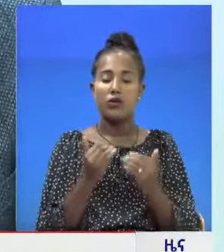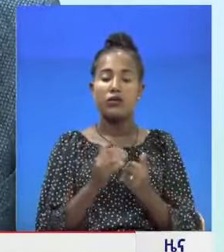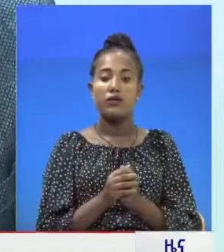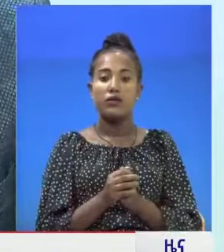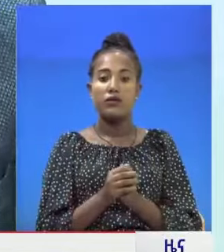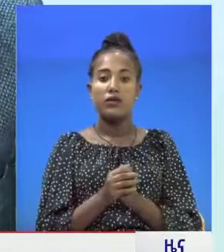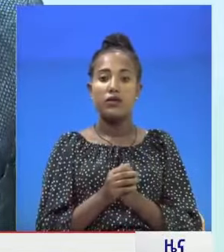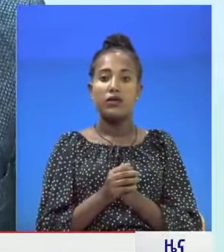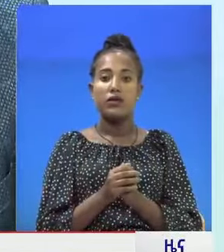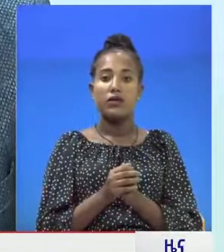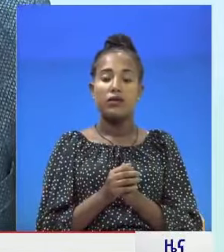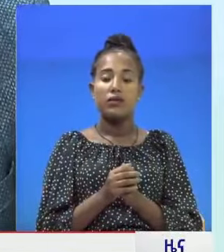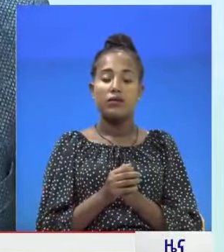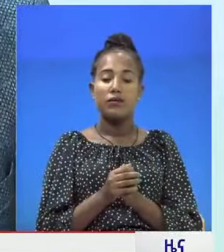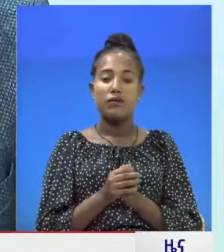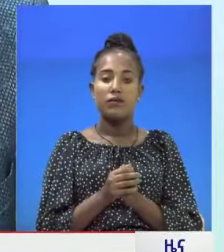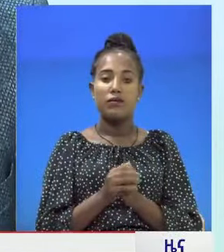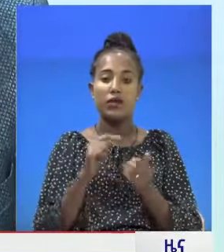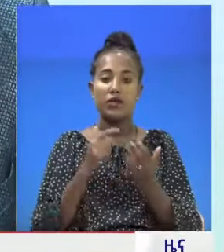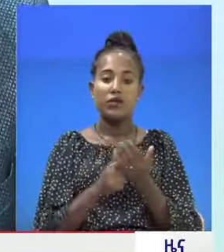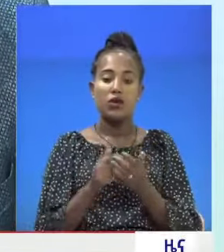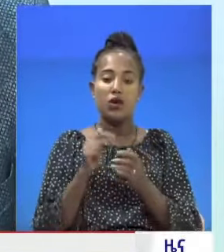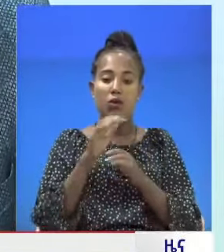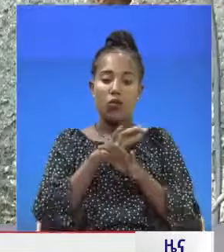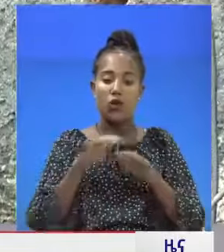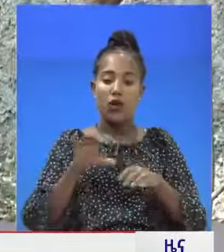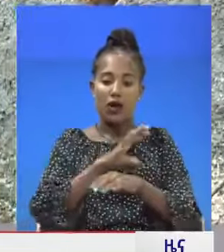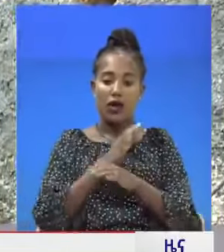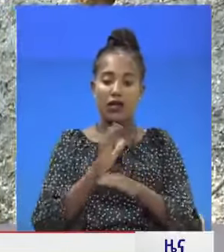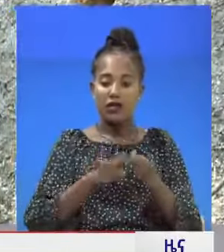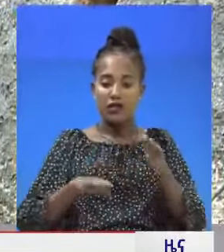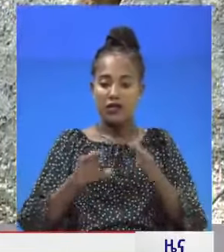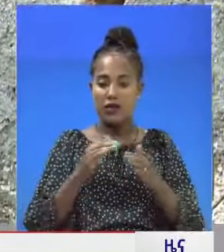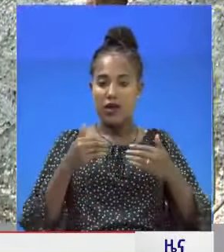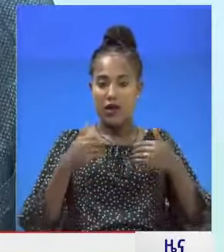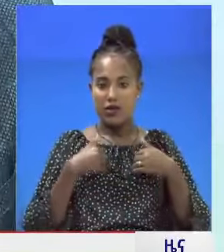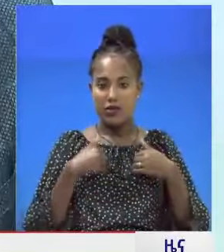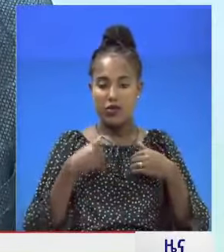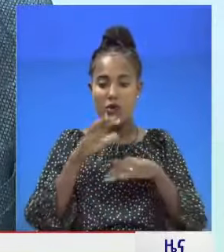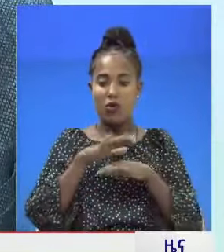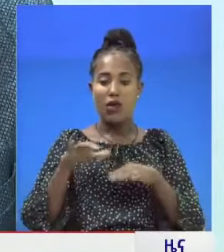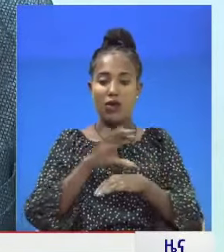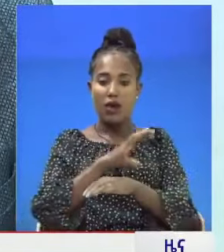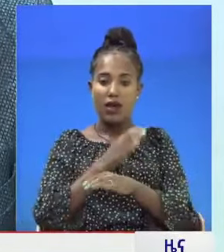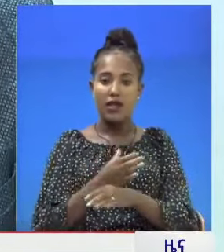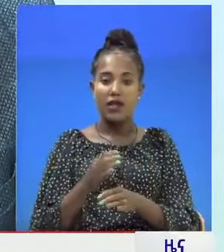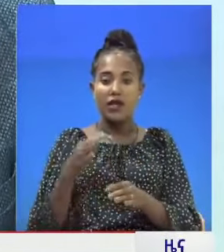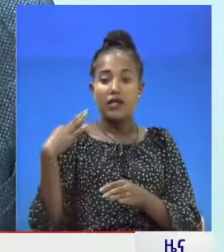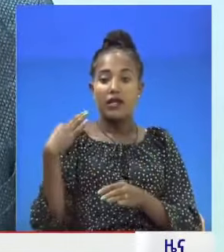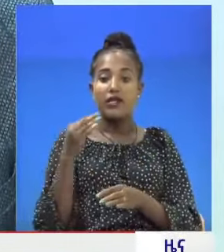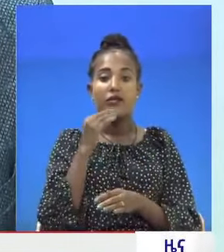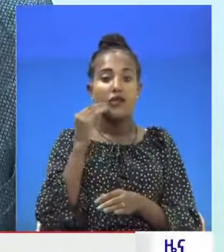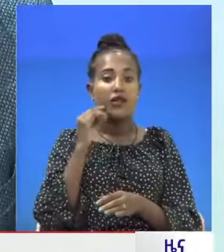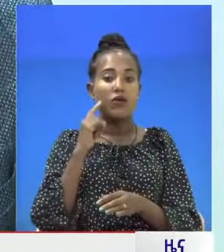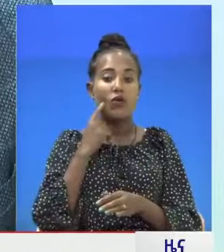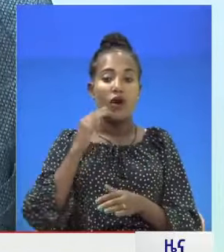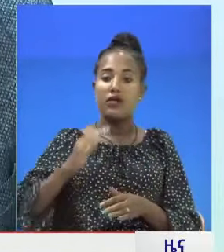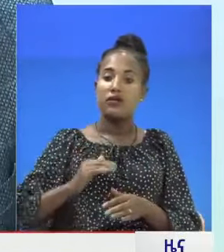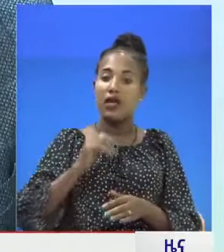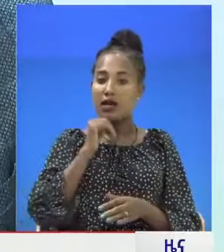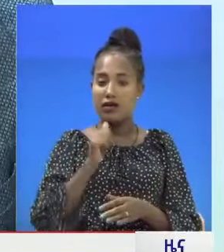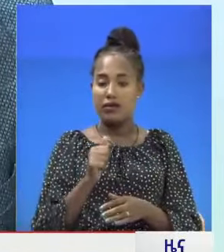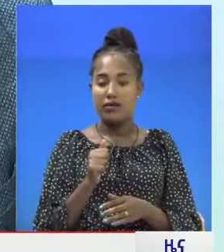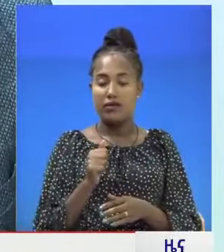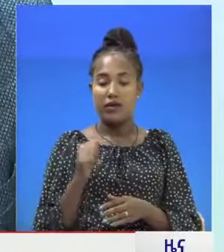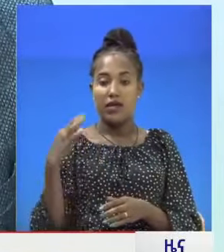በዚሁ በወራሪው ኃይል ስር ነው ያለችው። ወራሪው ኃይል የግለሰብ ቤት እንኳን ሳይቀር